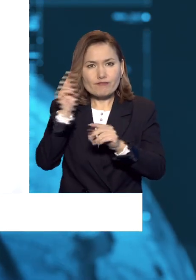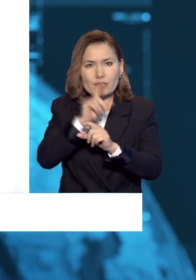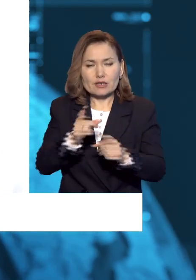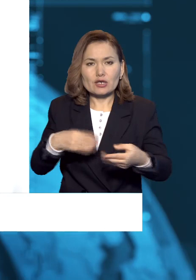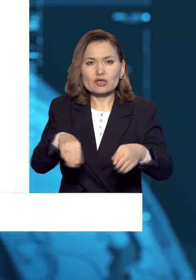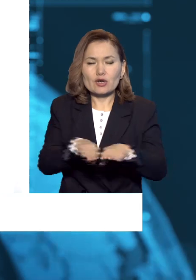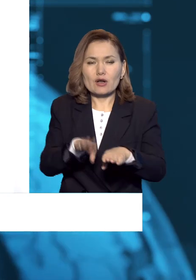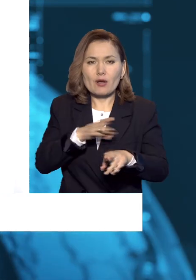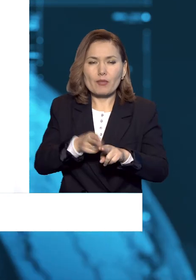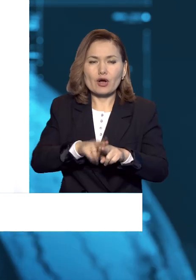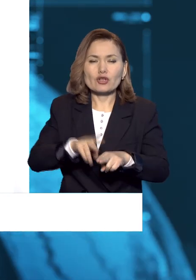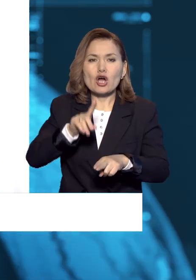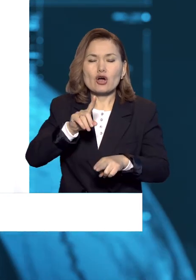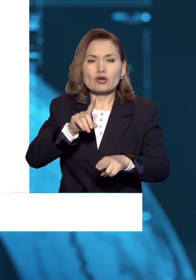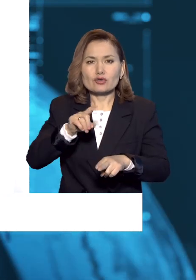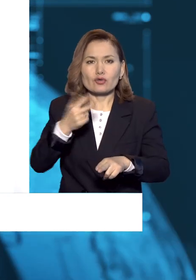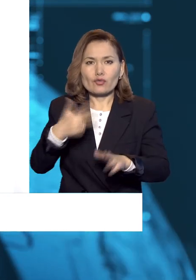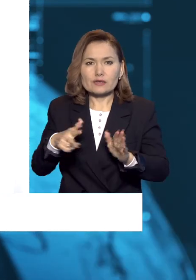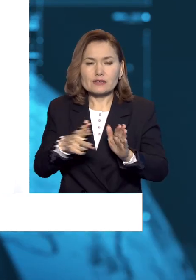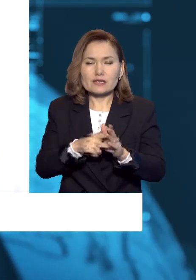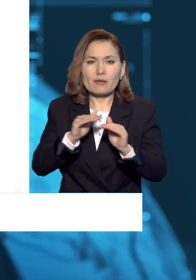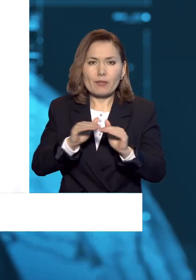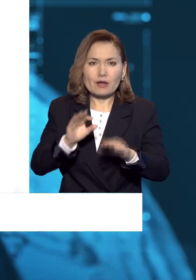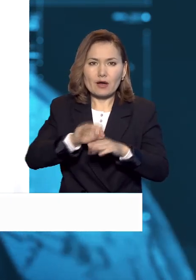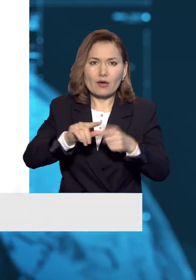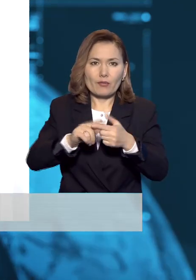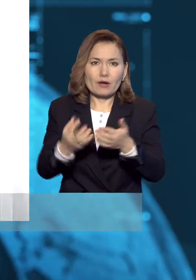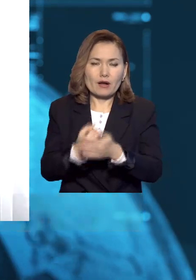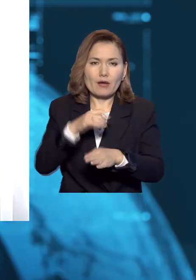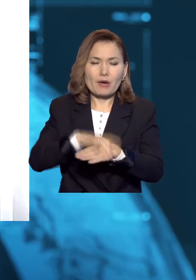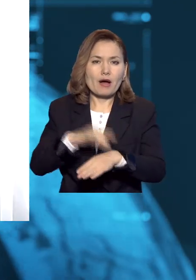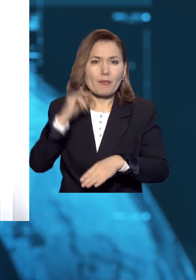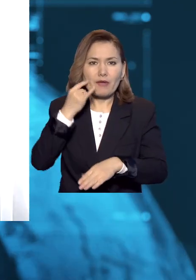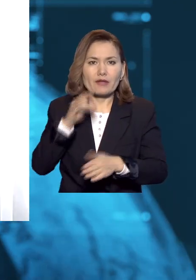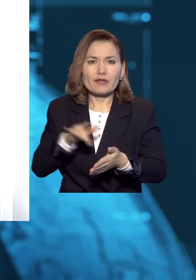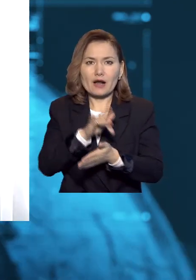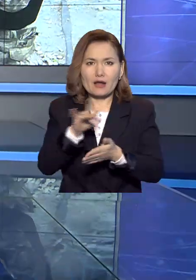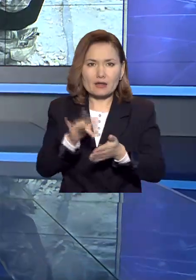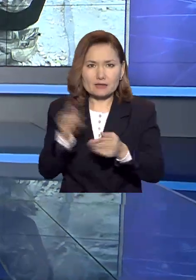жастағы 138 баладан вирус анықталды. Олардың көбі Павлодар қаласында тұрады.